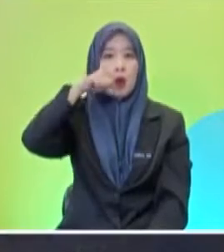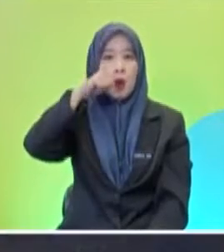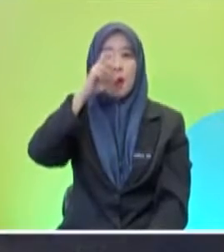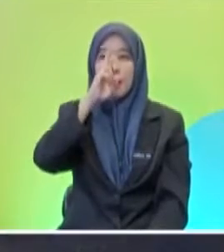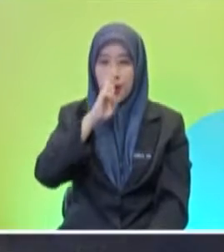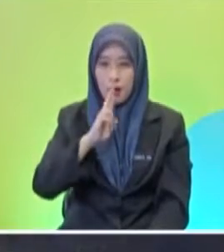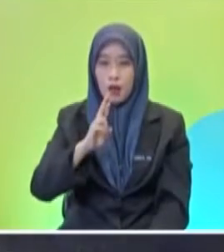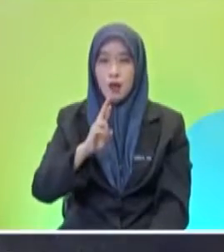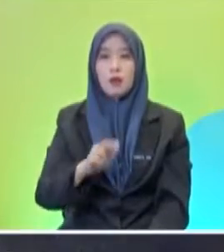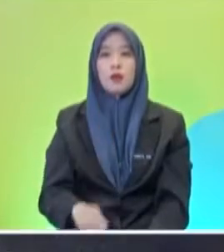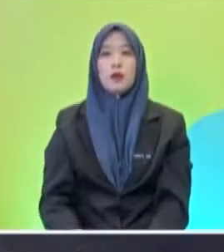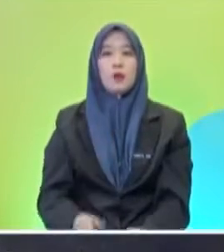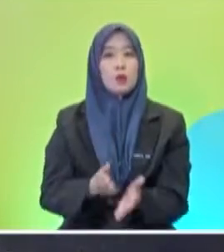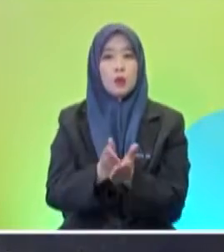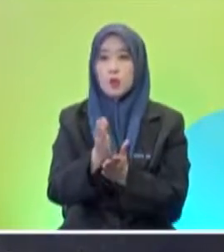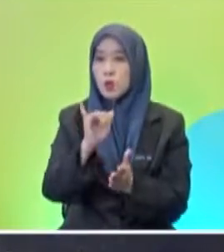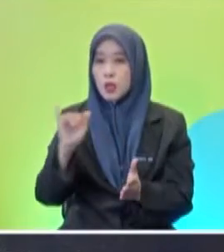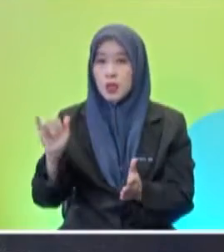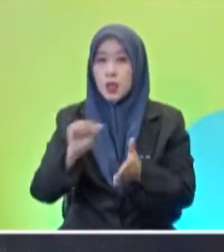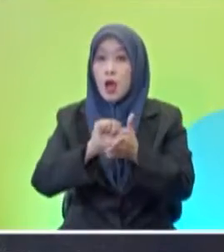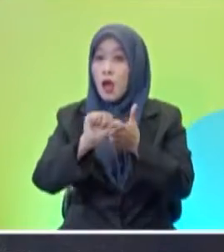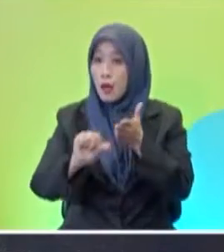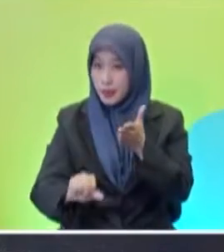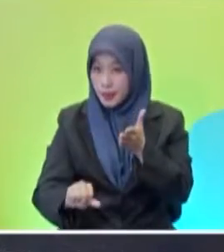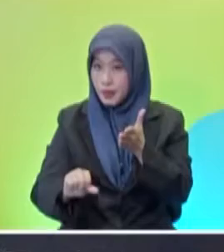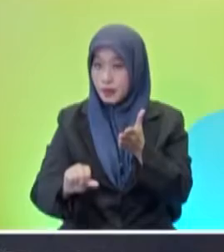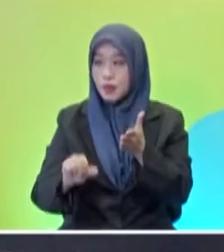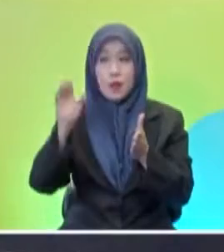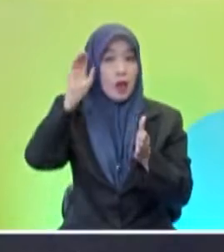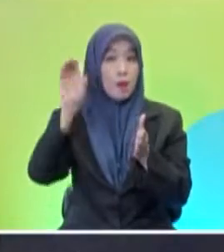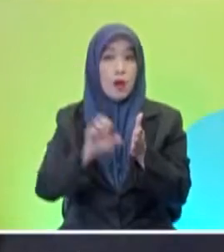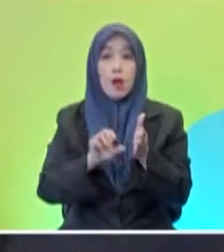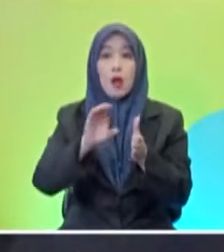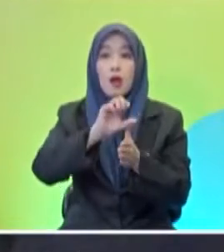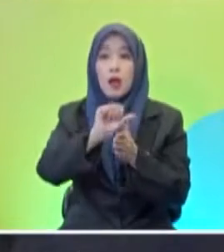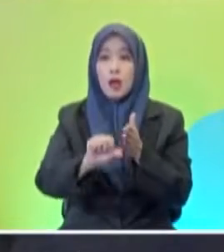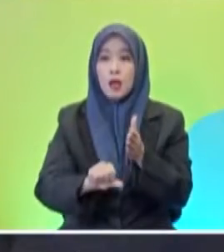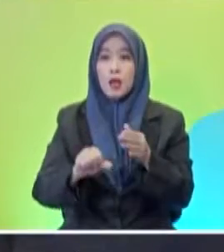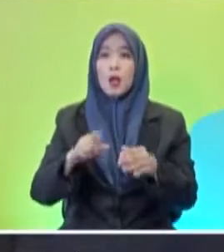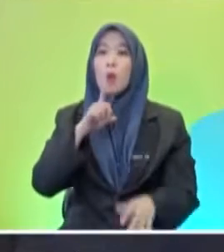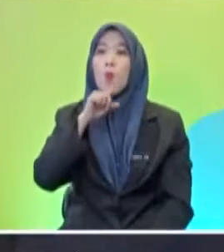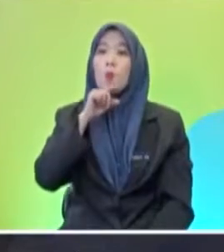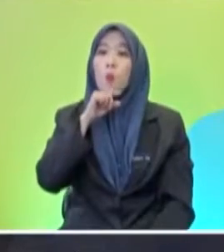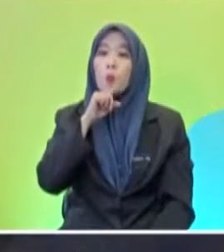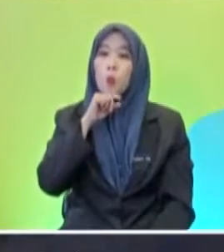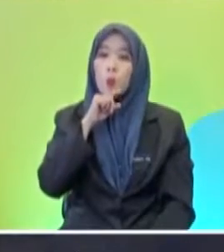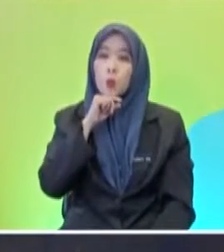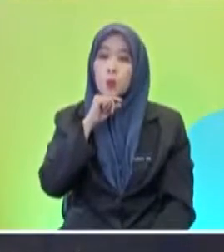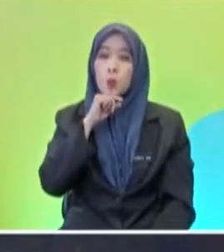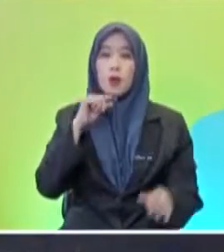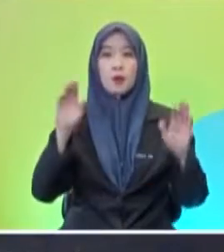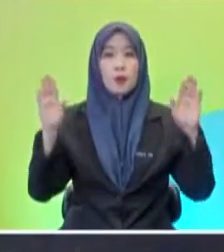Okey. Seterusnya yang ini tak akhir ni. Ha. Ha, ini ialah burung. Ha,